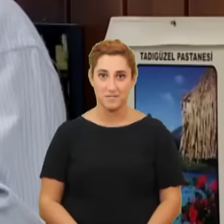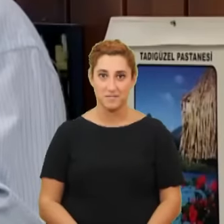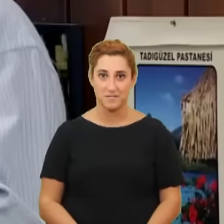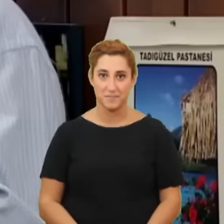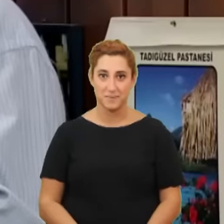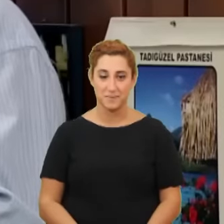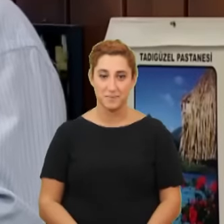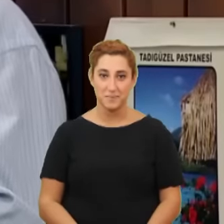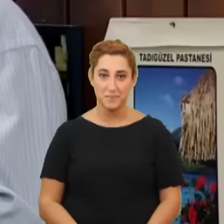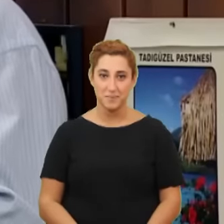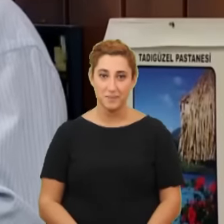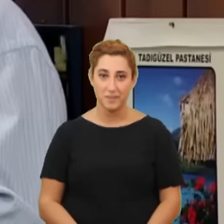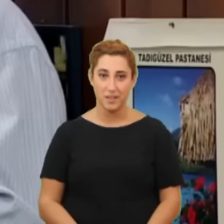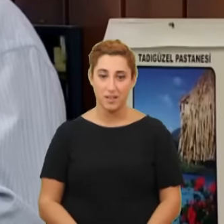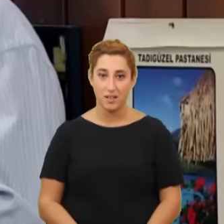Ha.